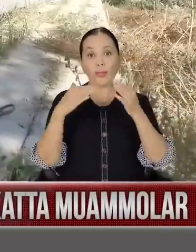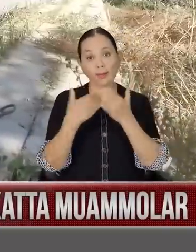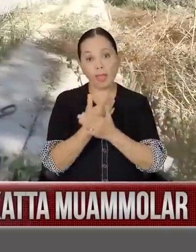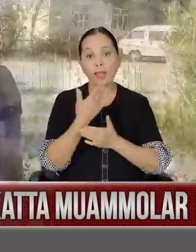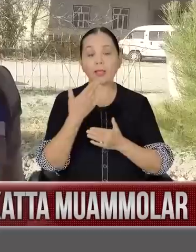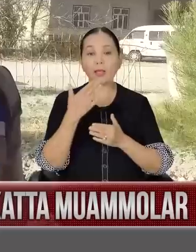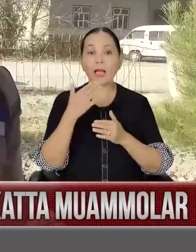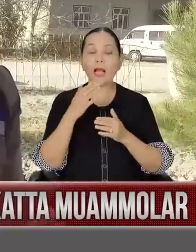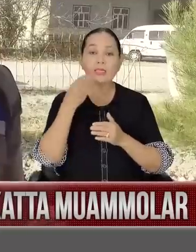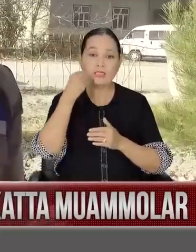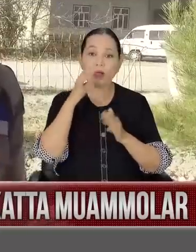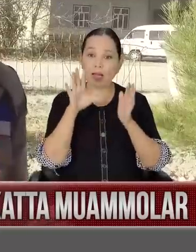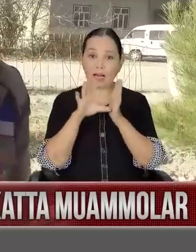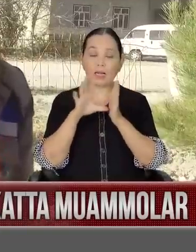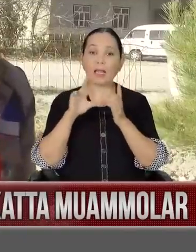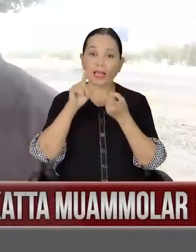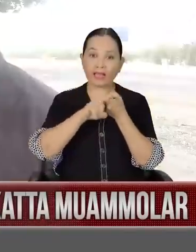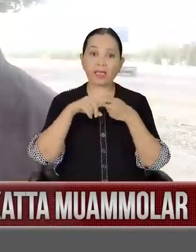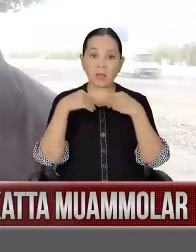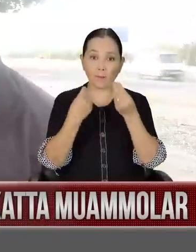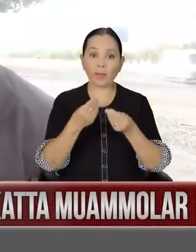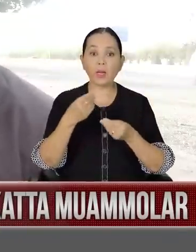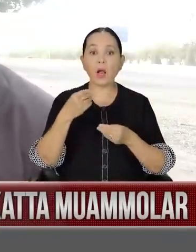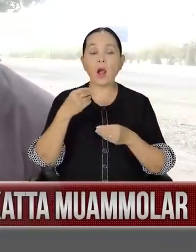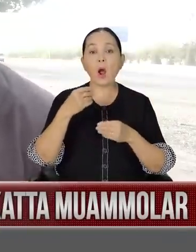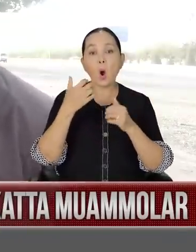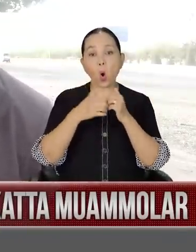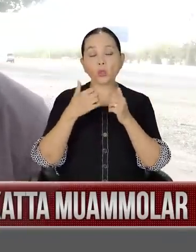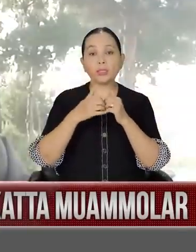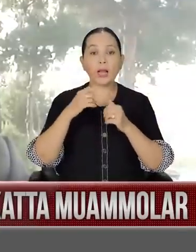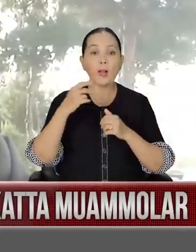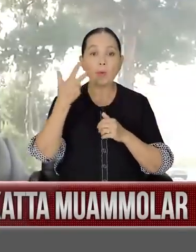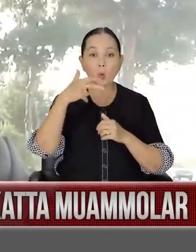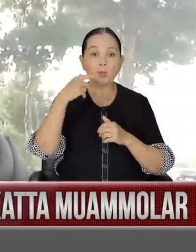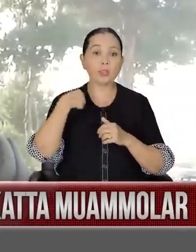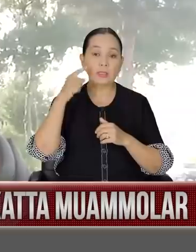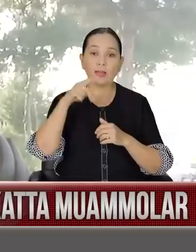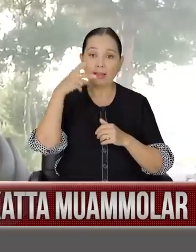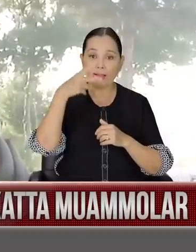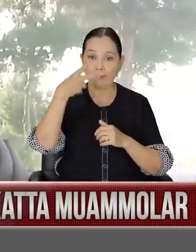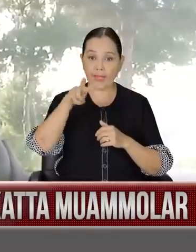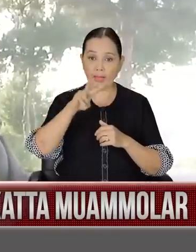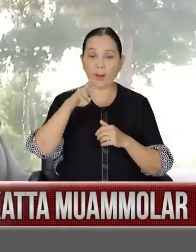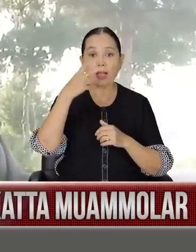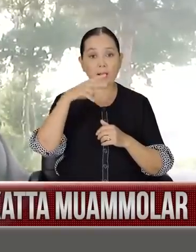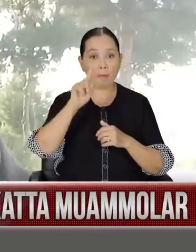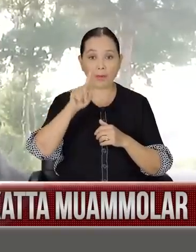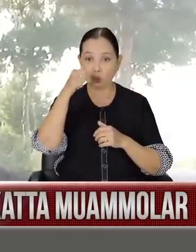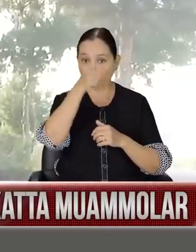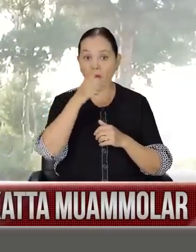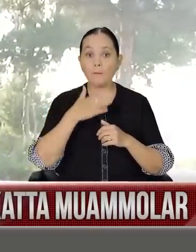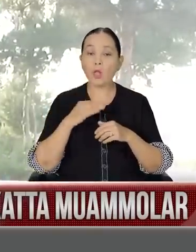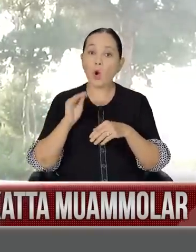havo liniyasida sifatli elektr energiyasini yetkazib beramiz. 30-sonli o'rta ta'lim maktabi 2020-yil, 21-yil yillarga